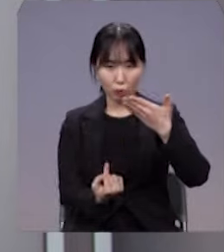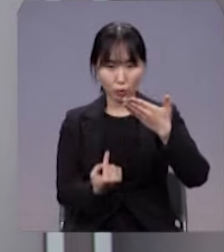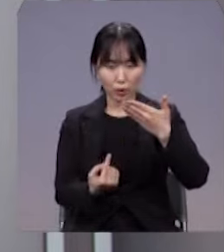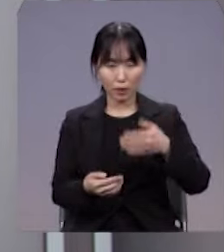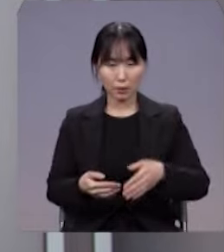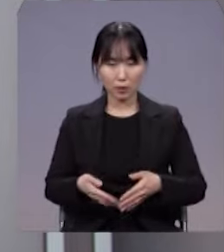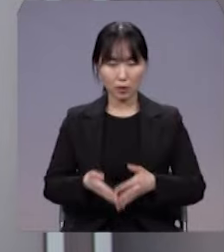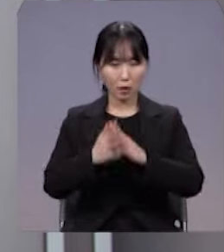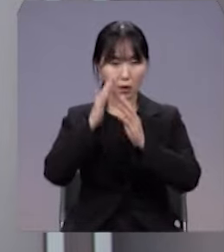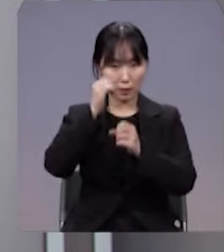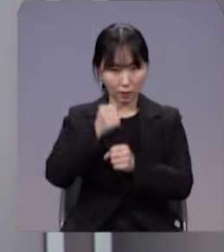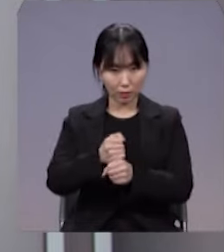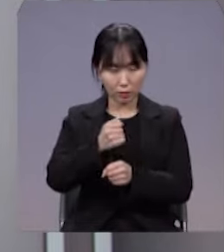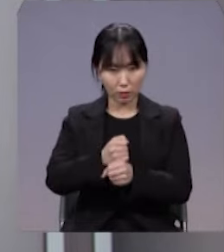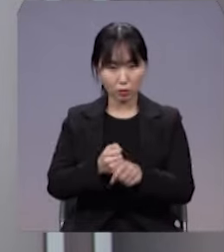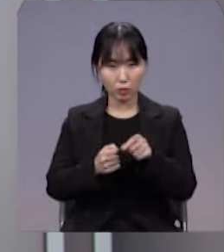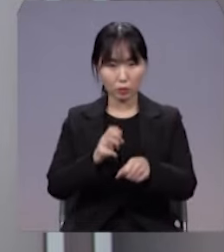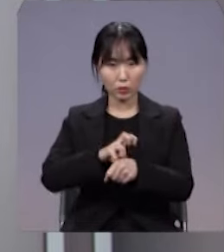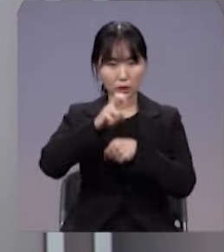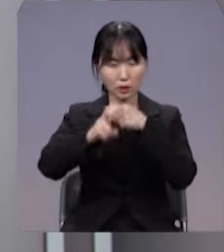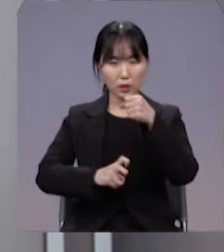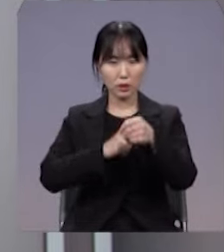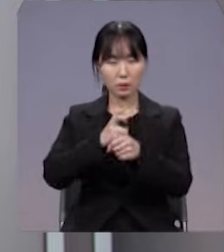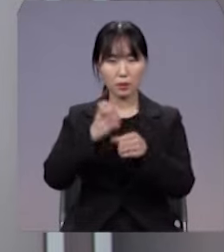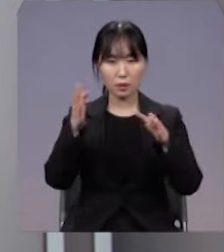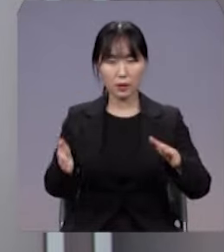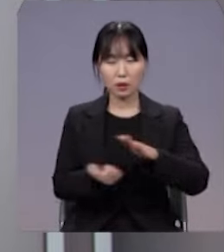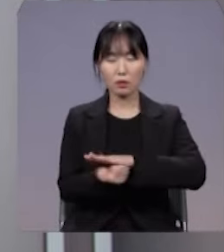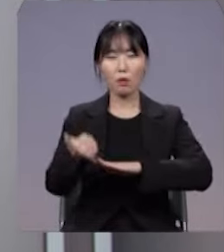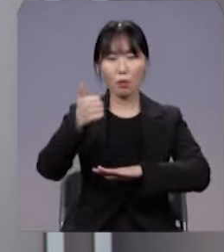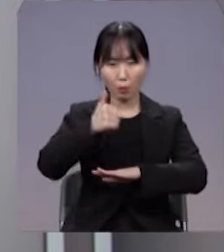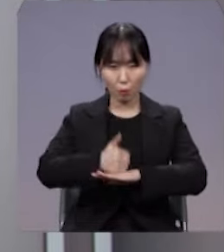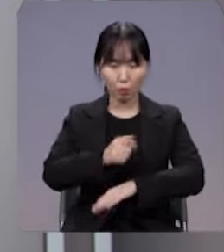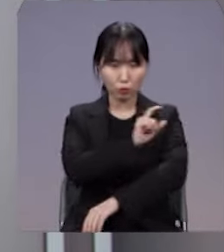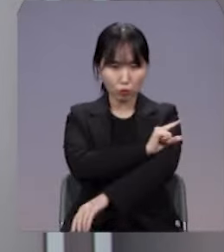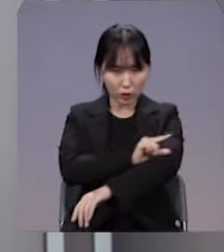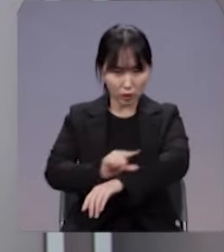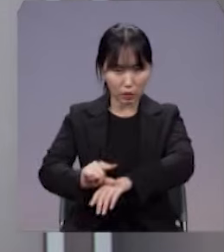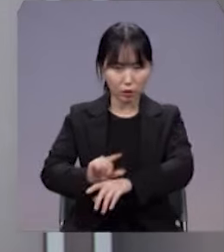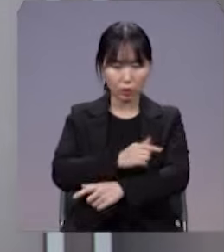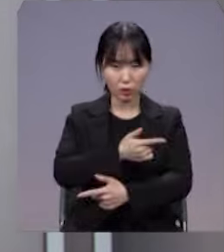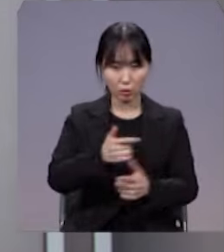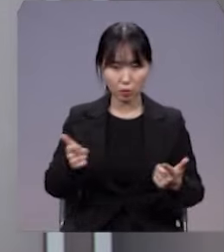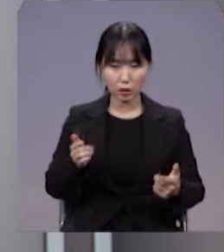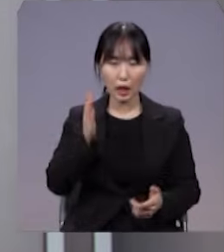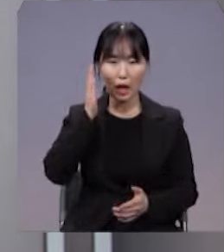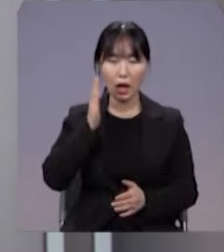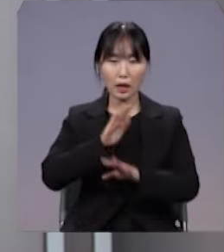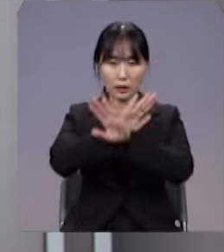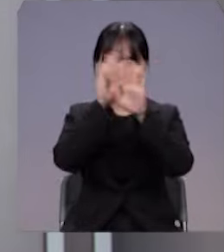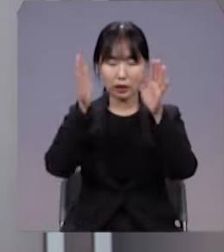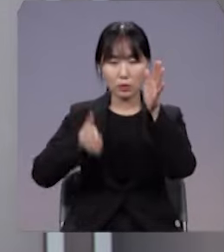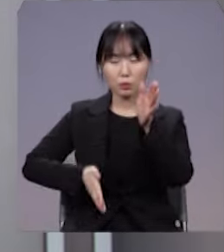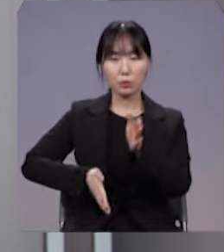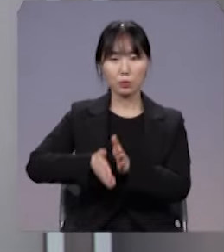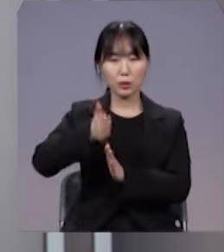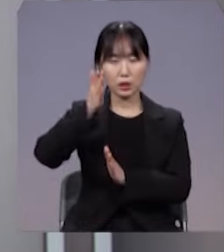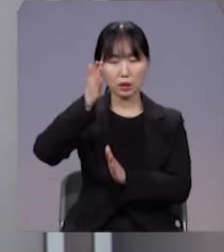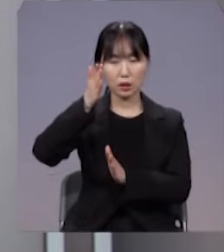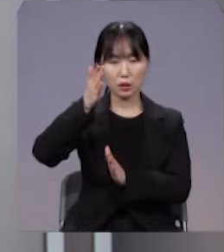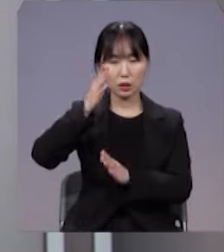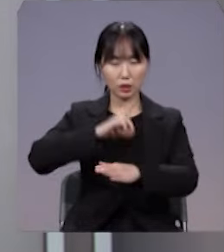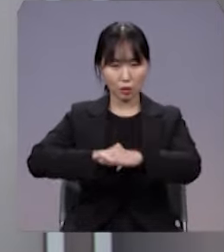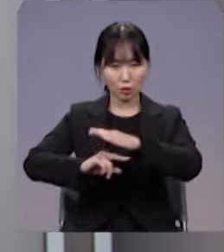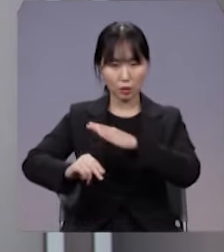우리가 해낸 거 아닙니까 하늘도시 전철역도 GTX DY 들어오는데 하늘 도시의 전철역을을 제 어